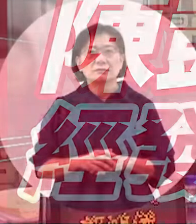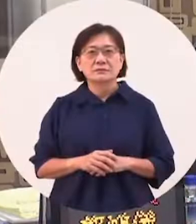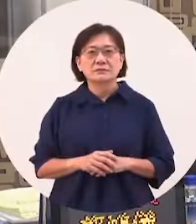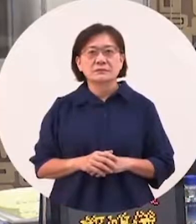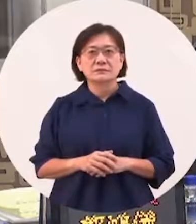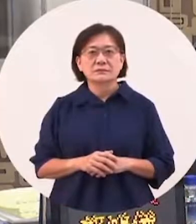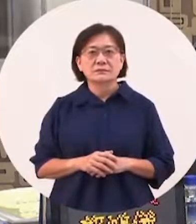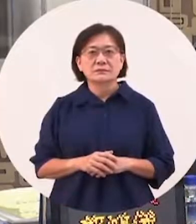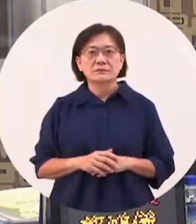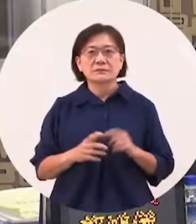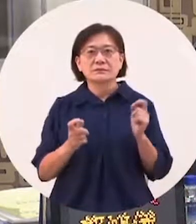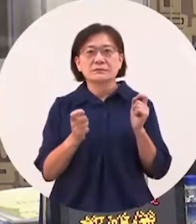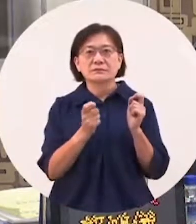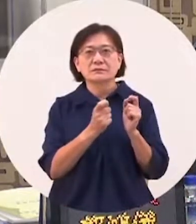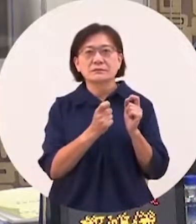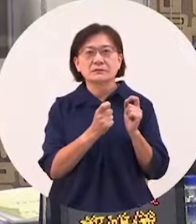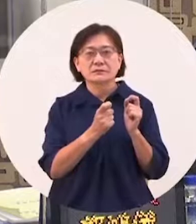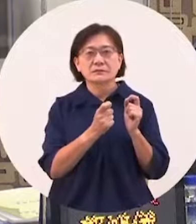最近